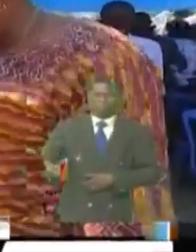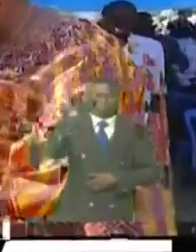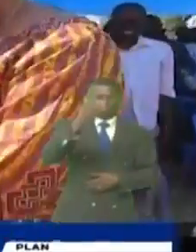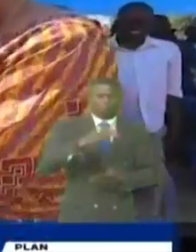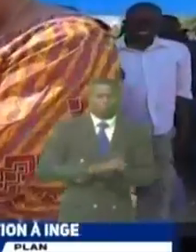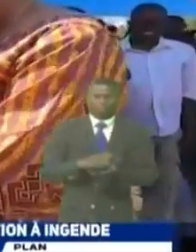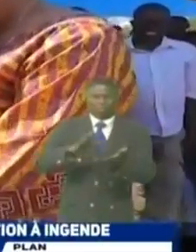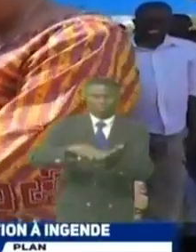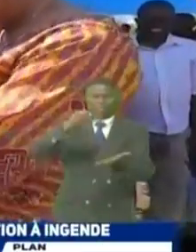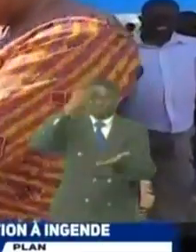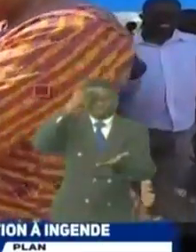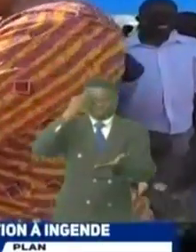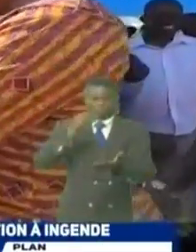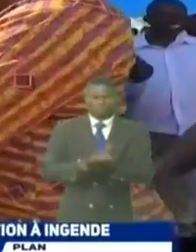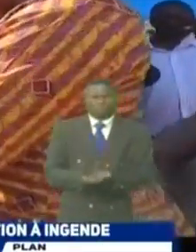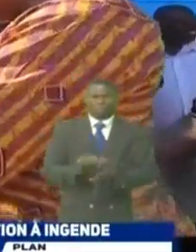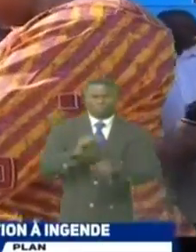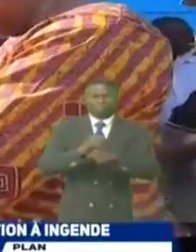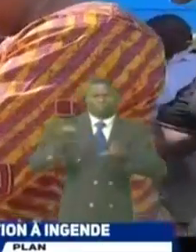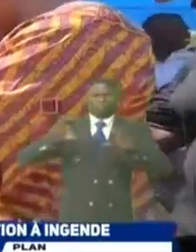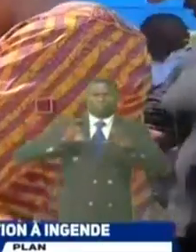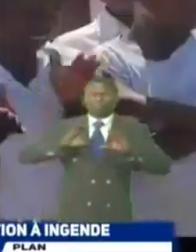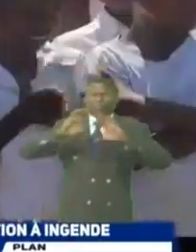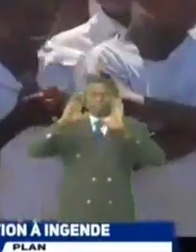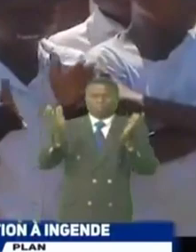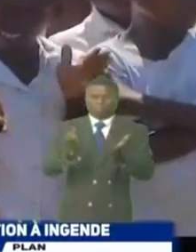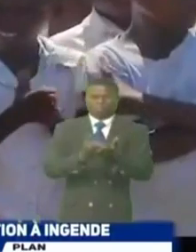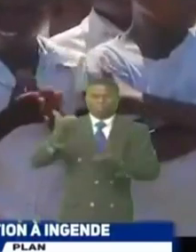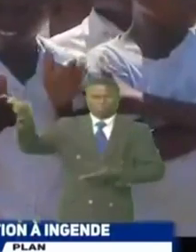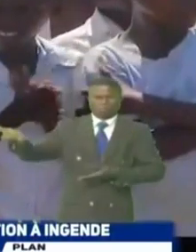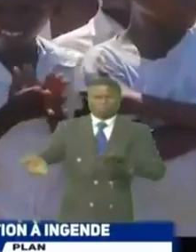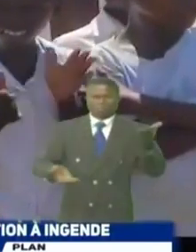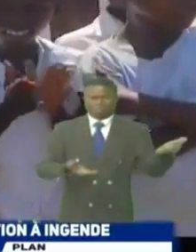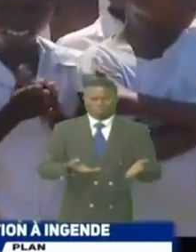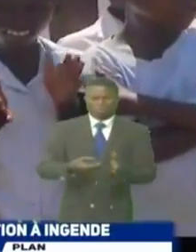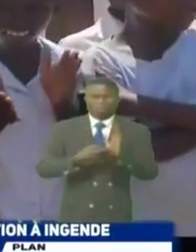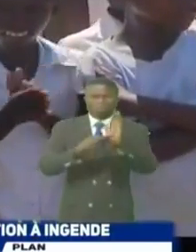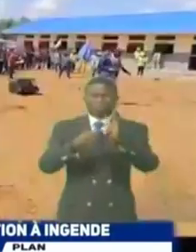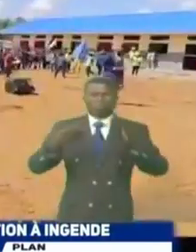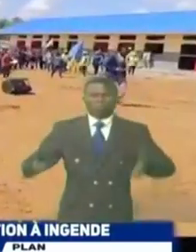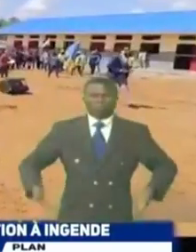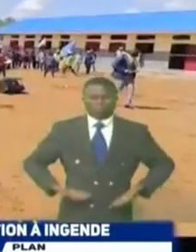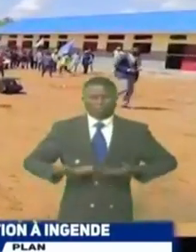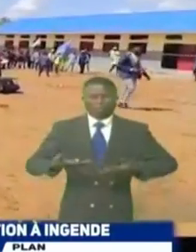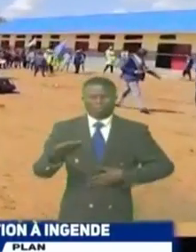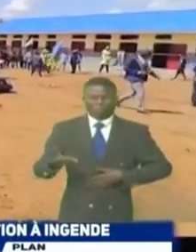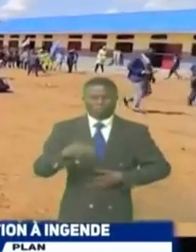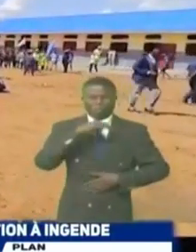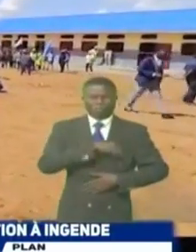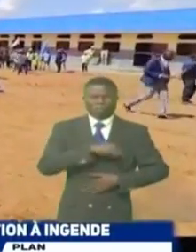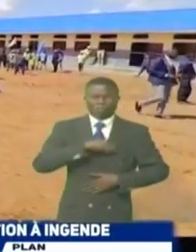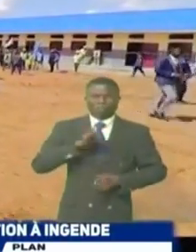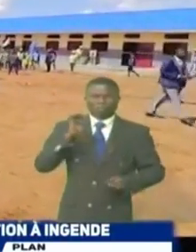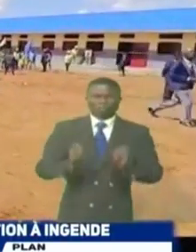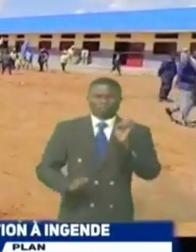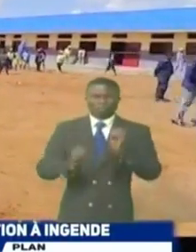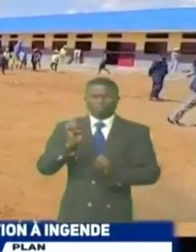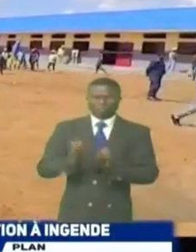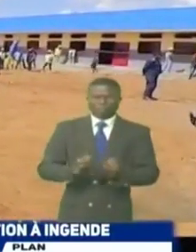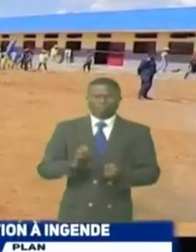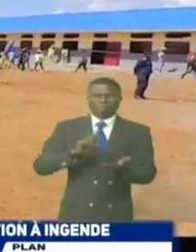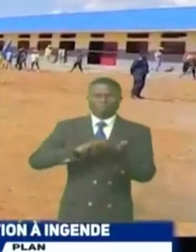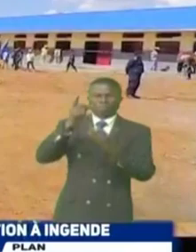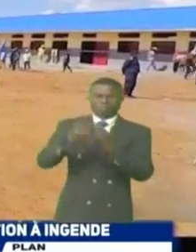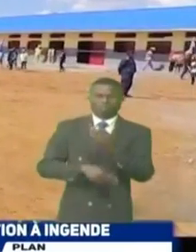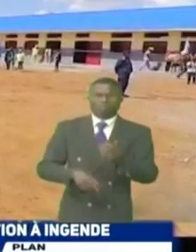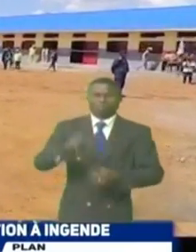Les élèves ont constitué le comité d'accueil, laissant ainsi exprimer leur joie. En mission d'évaluation du PEDEL